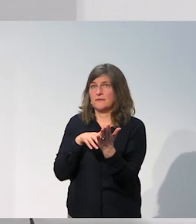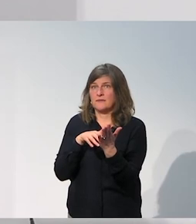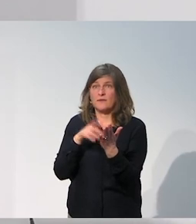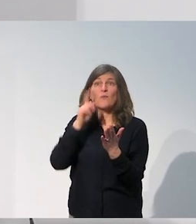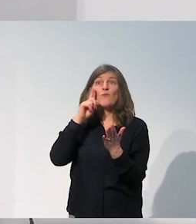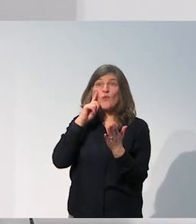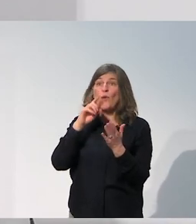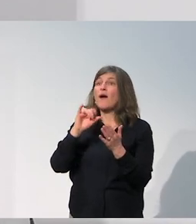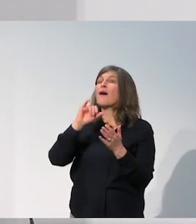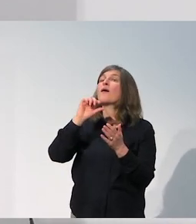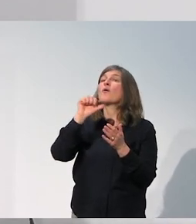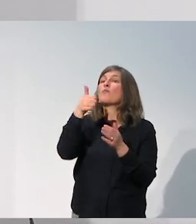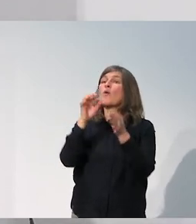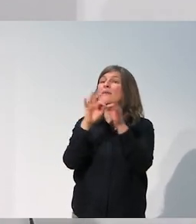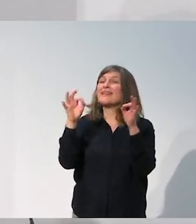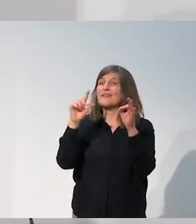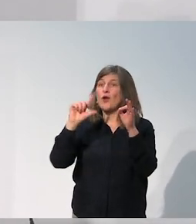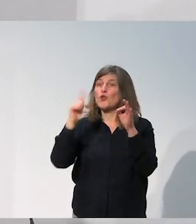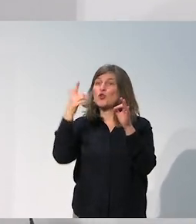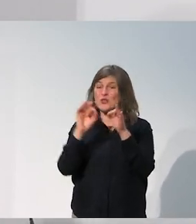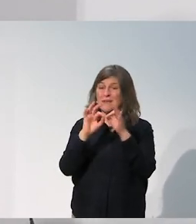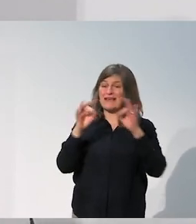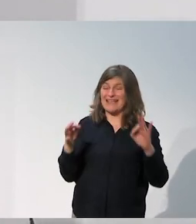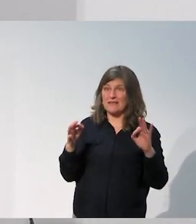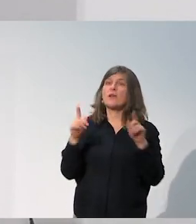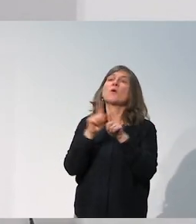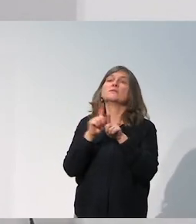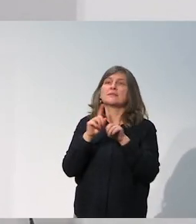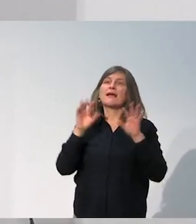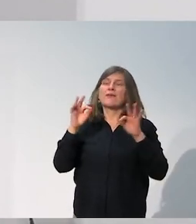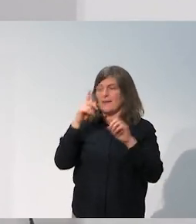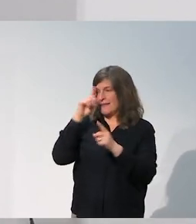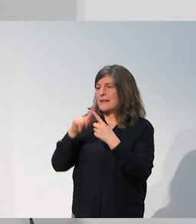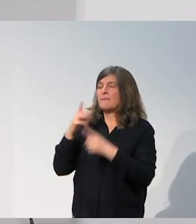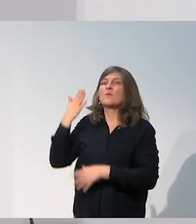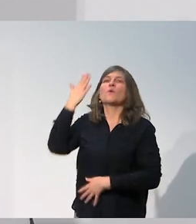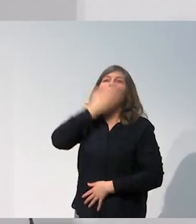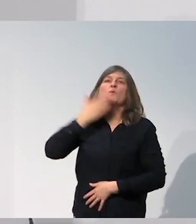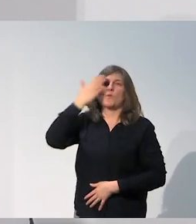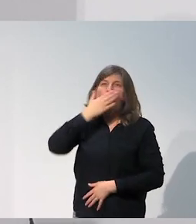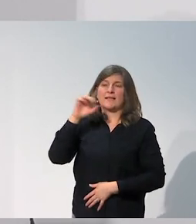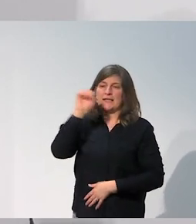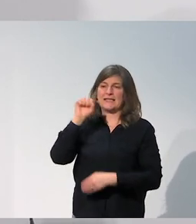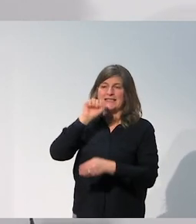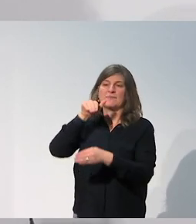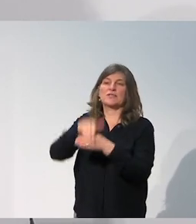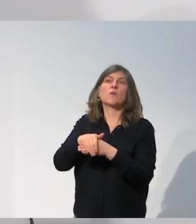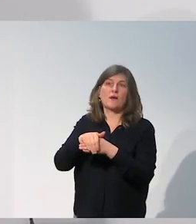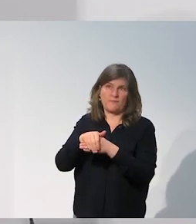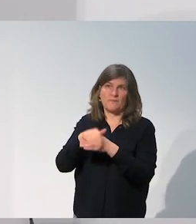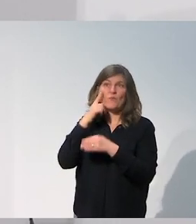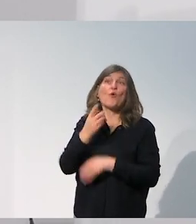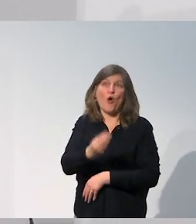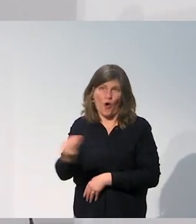on va le voir, par exemple, à la faveur de la scène de la toilette du samedi soir, par exemple, hein, quand cette mère fait la toilette de ses enfants.